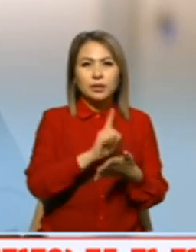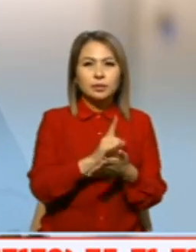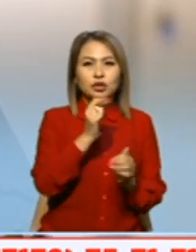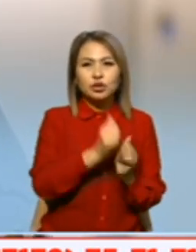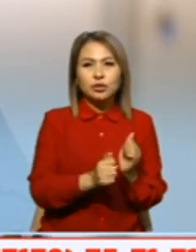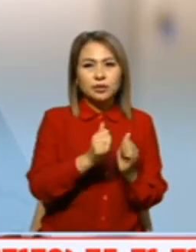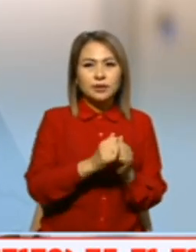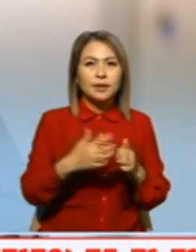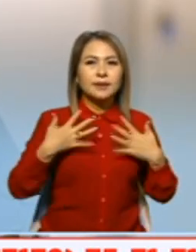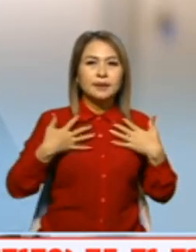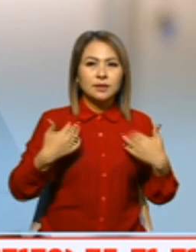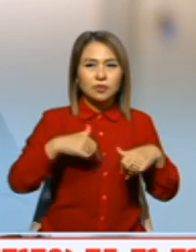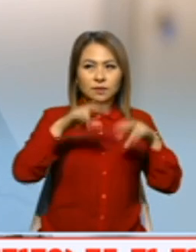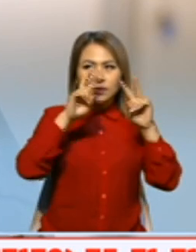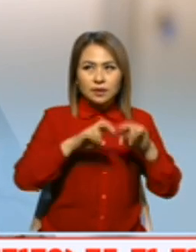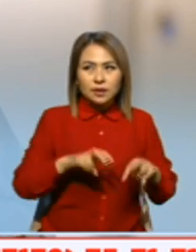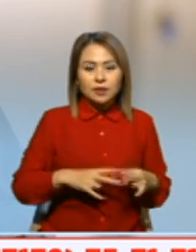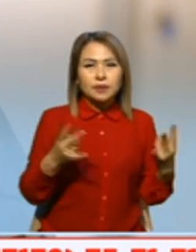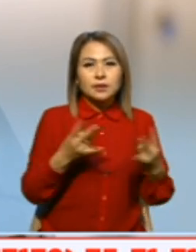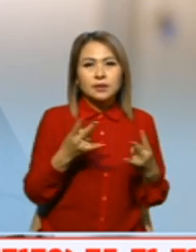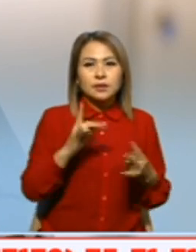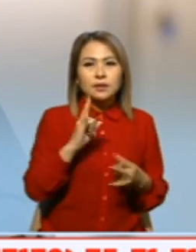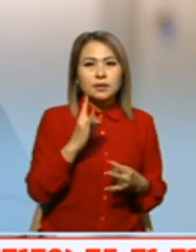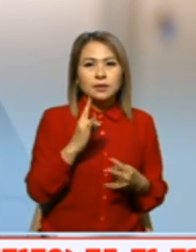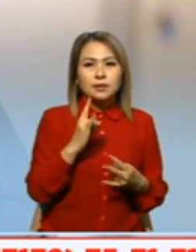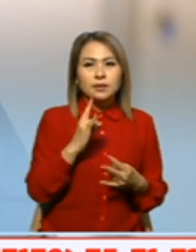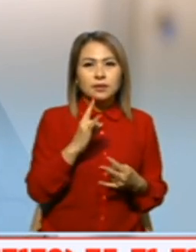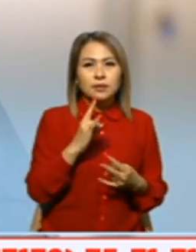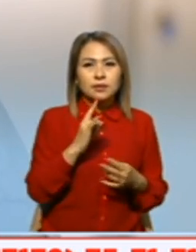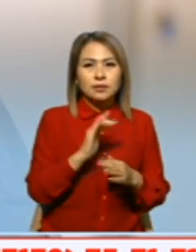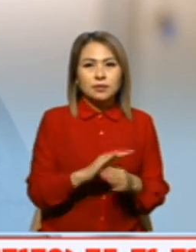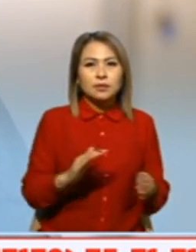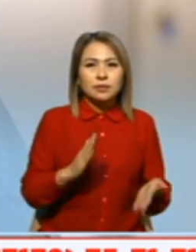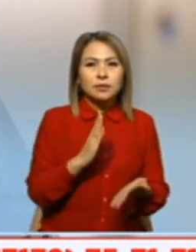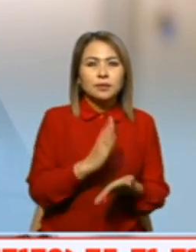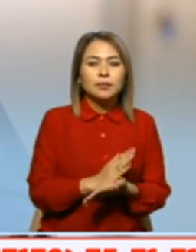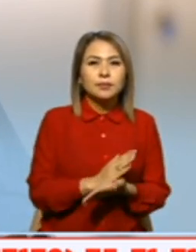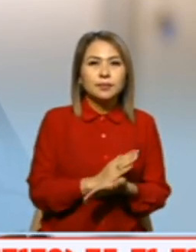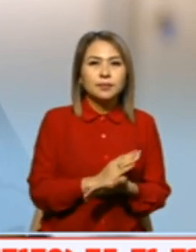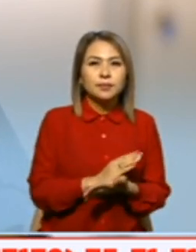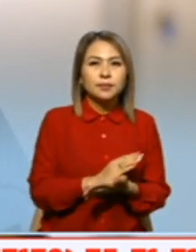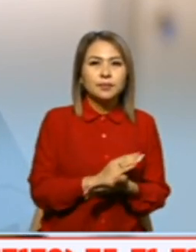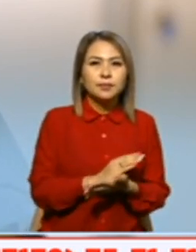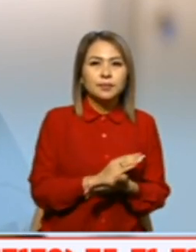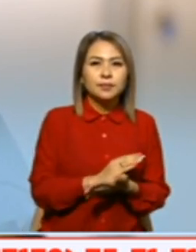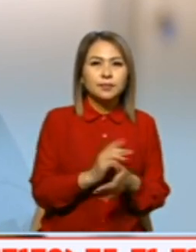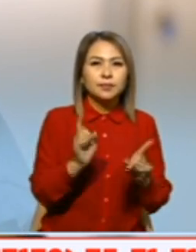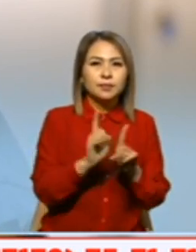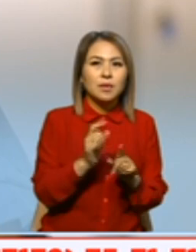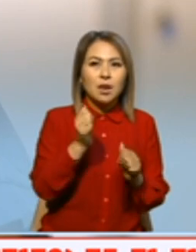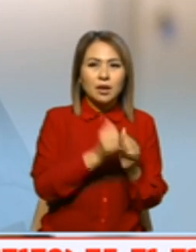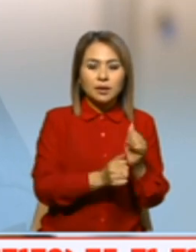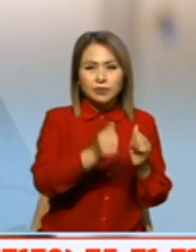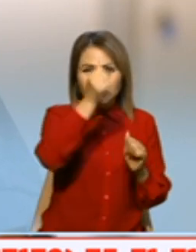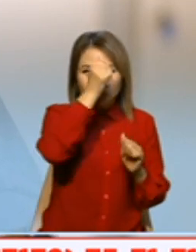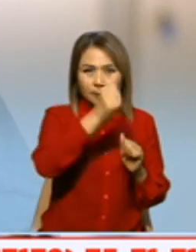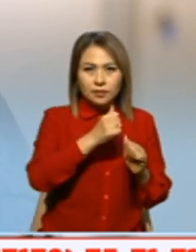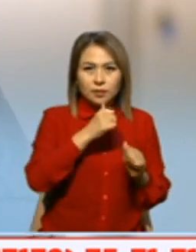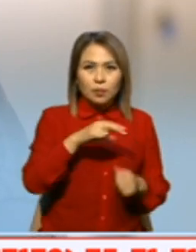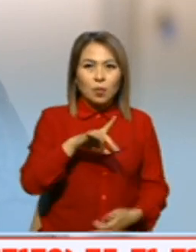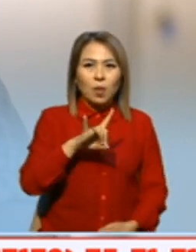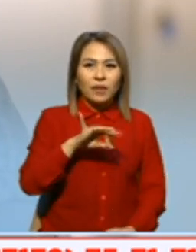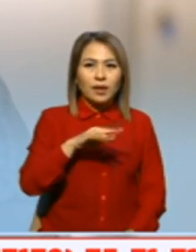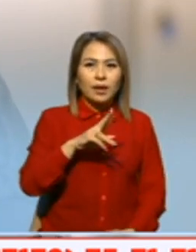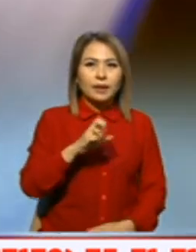жиі-жиі денсаулығын тексерту керек. Қалай кішкентайлар бар, балабақшасына бармайтын. Оларды ай сайын келіп,